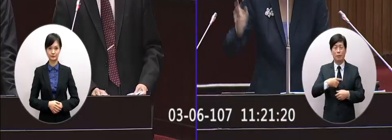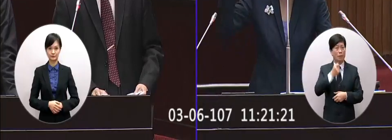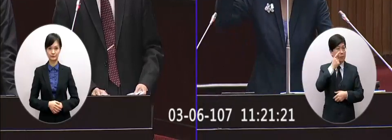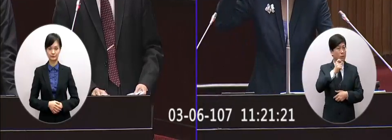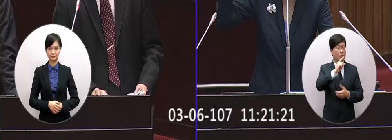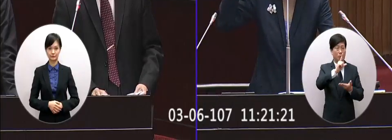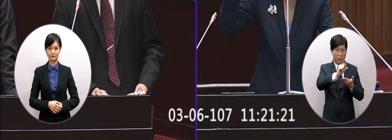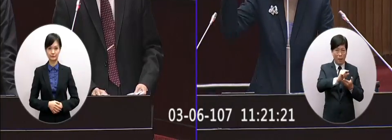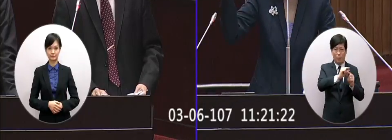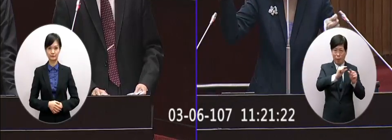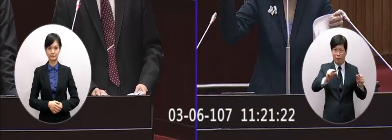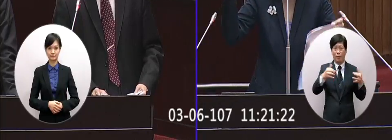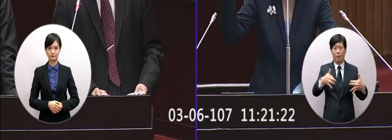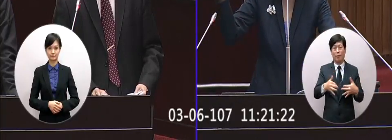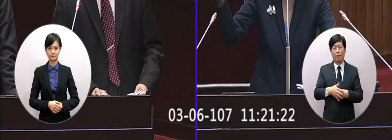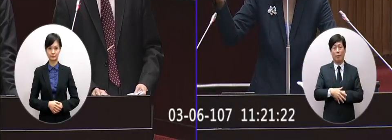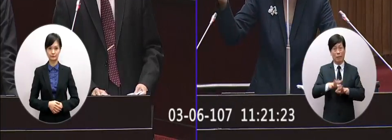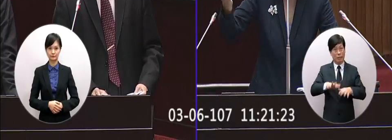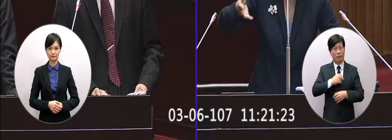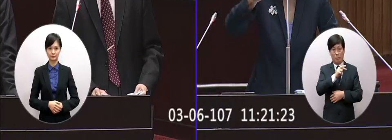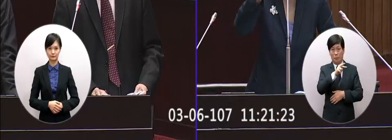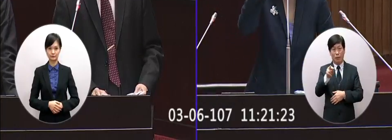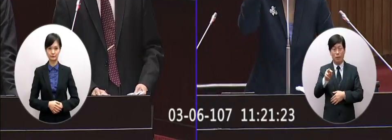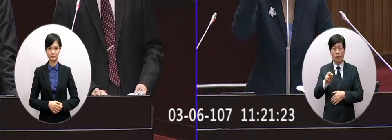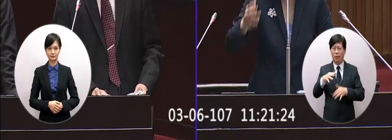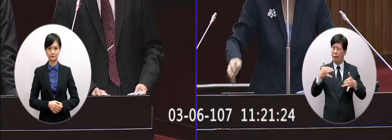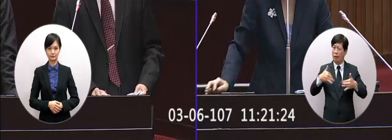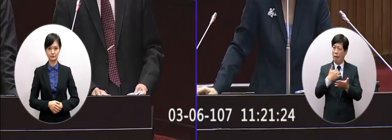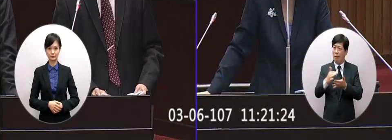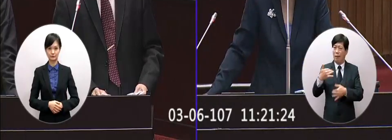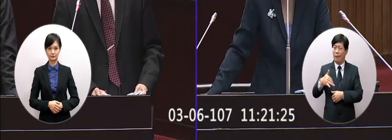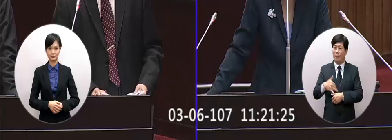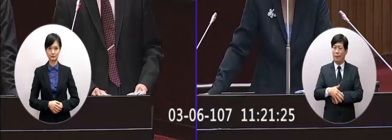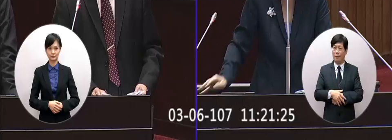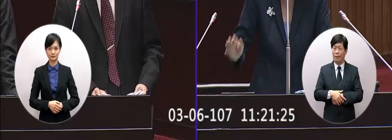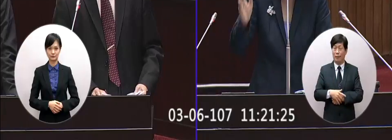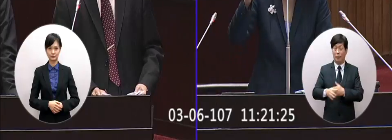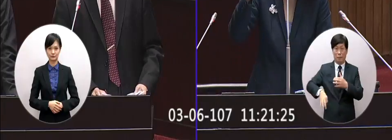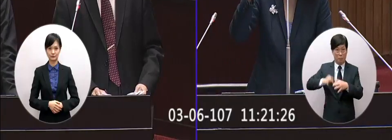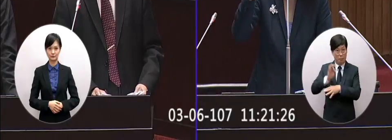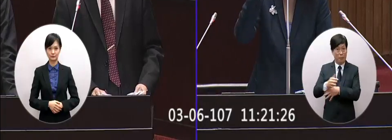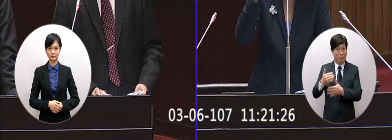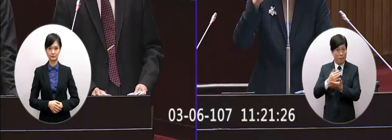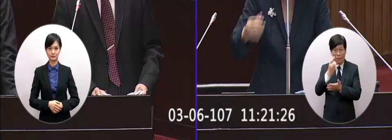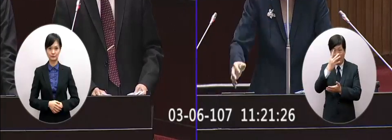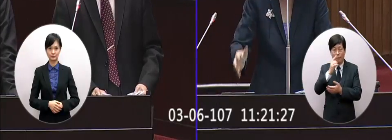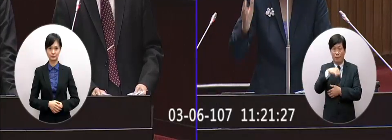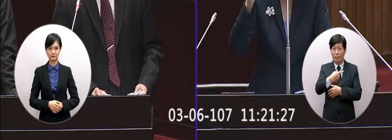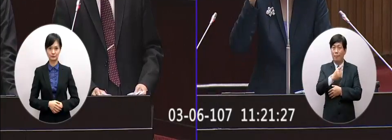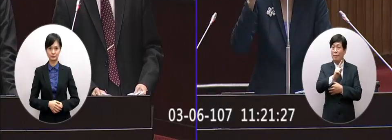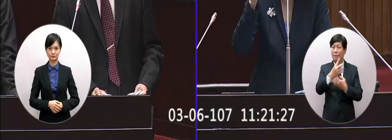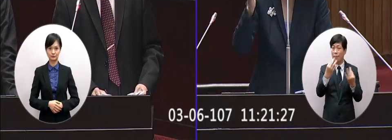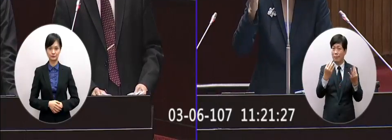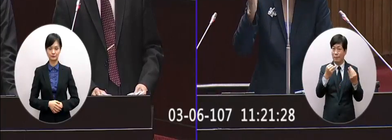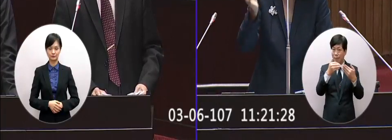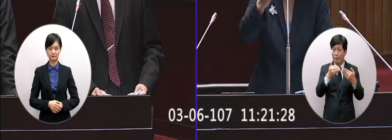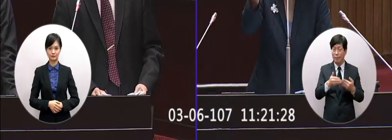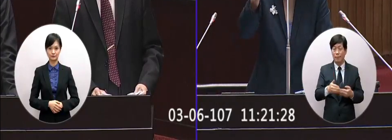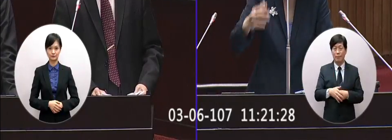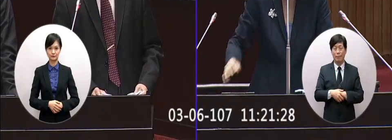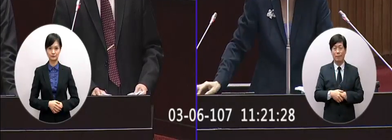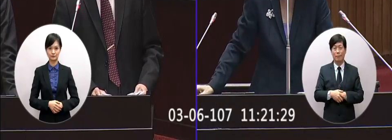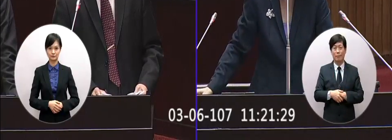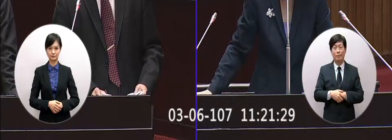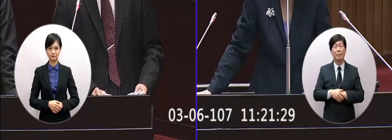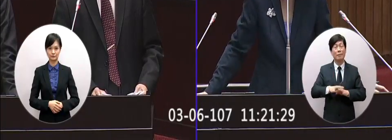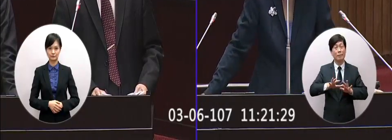薪的问题。但是呢，你看我们目前为止还没有解决这个民间投资的问题的时候，另外一个数据我们来看一下。我们像目前为止，好，我们